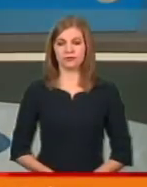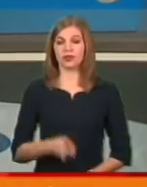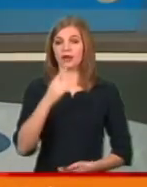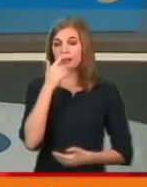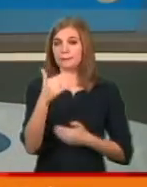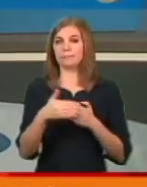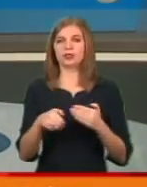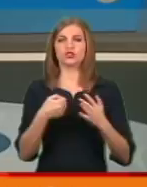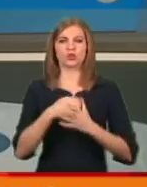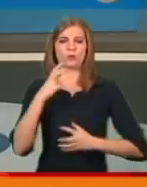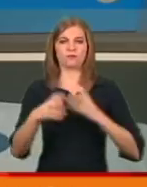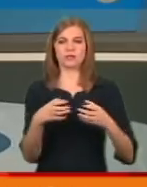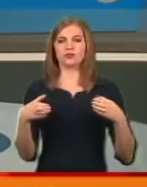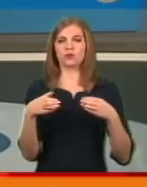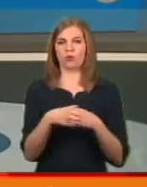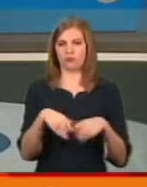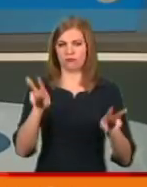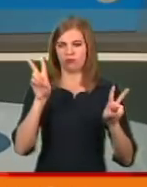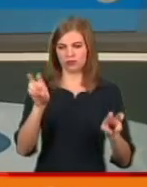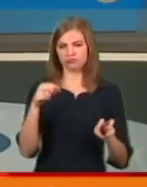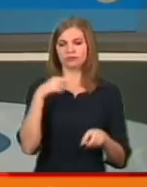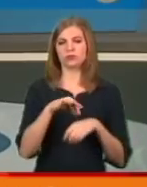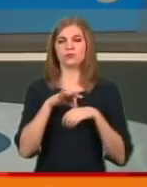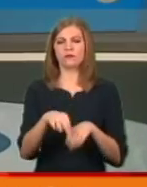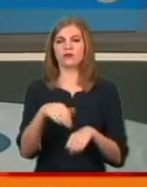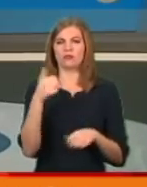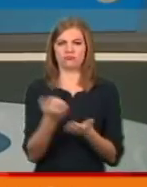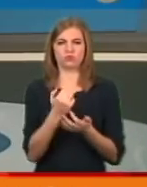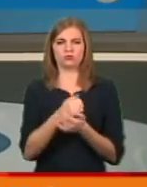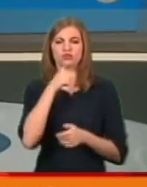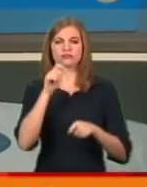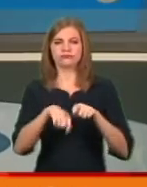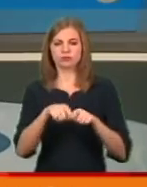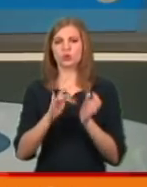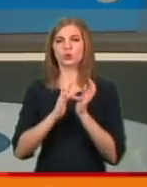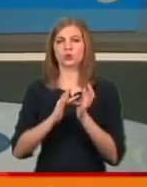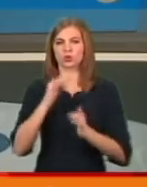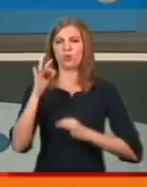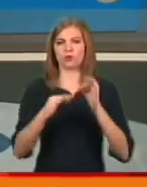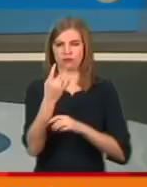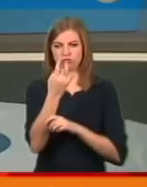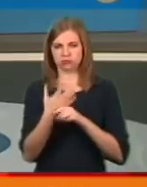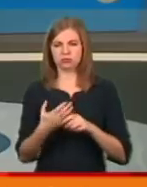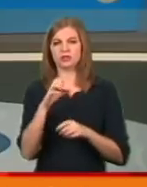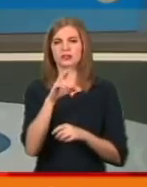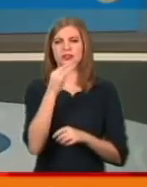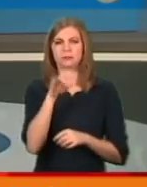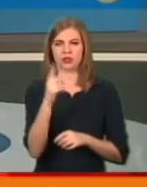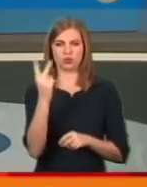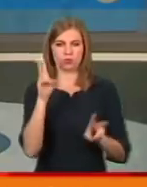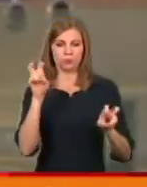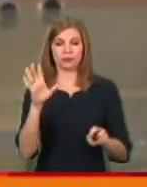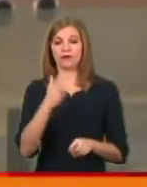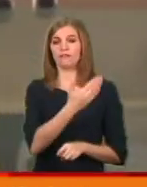На крок ближче до Всесвіту компанія Virgin Galactic провела успішне випробування туристичного космічного корабля Spaceship Two.